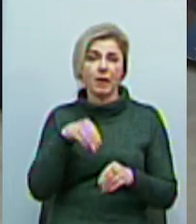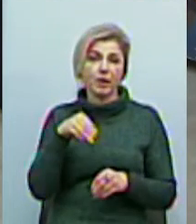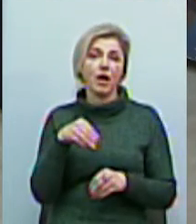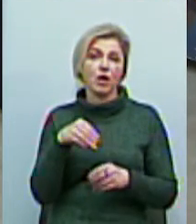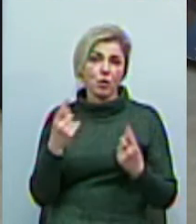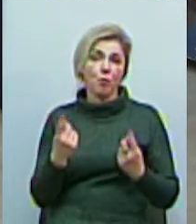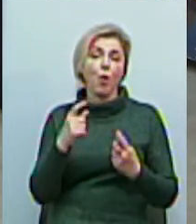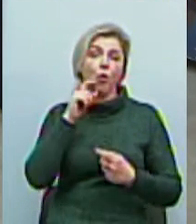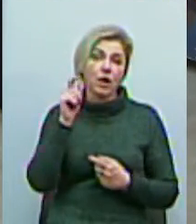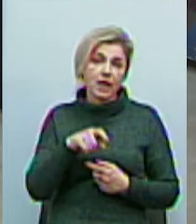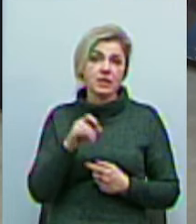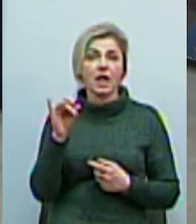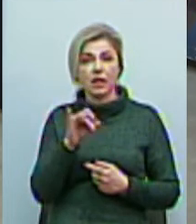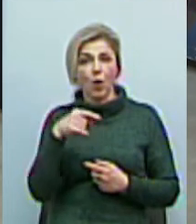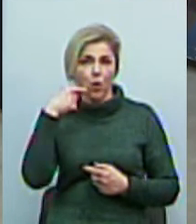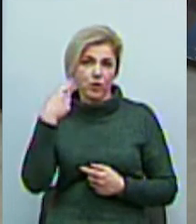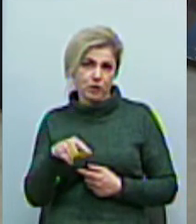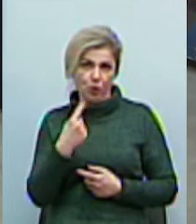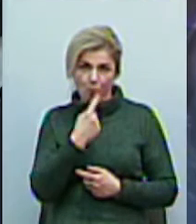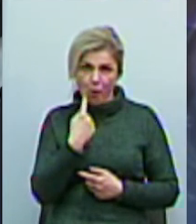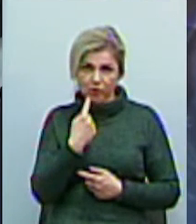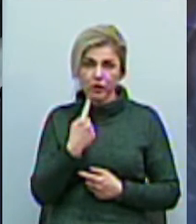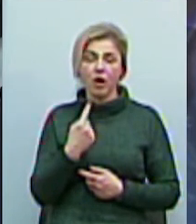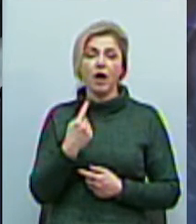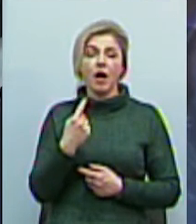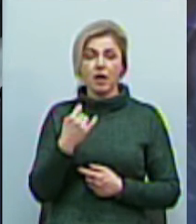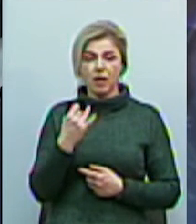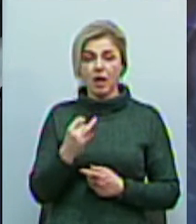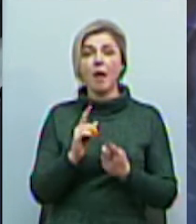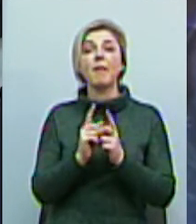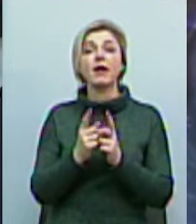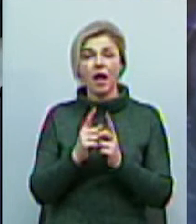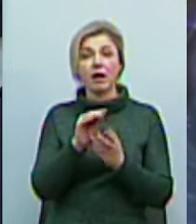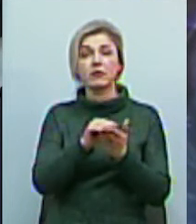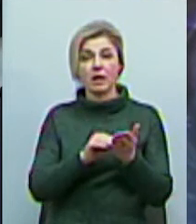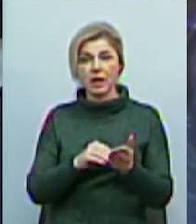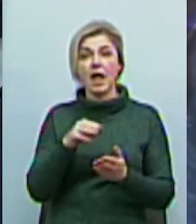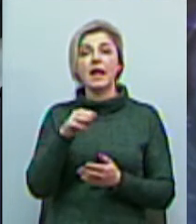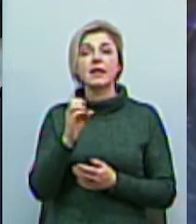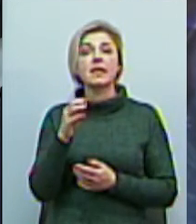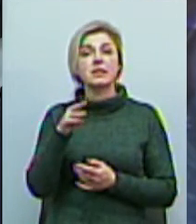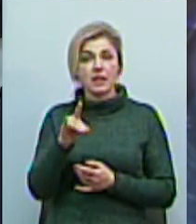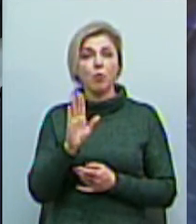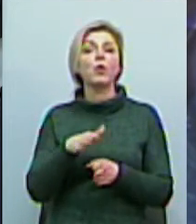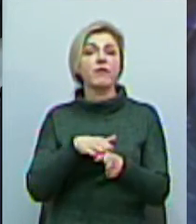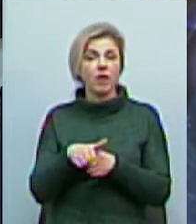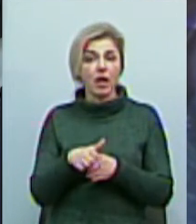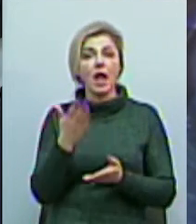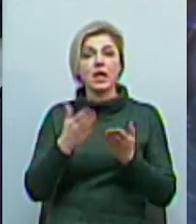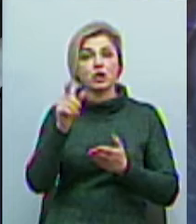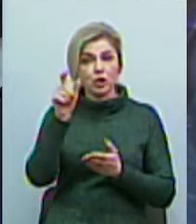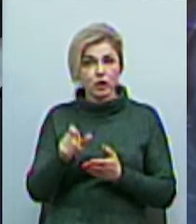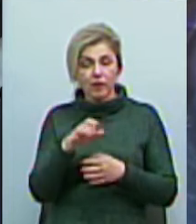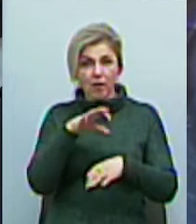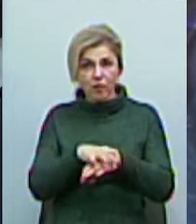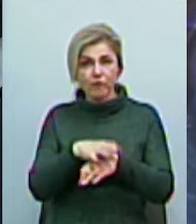зазвичай українською і російською мовою. Переклад буде тестів зроблений. Але в тому випадку, якщо особа помітить під